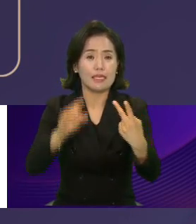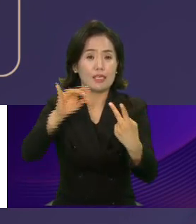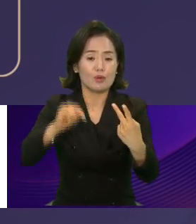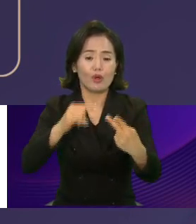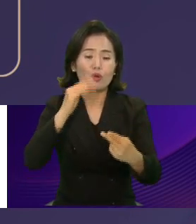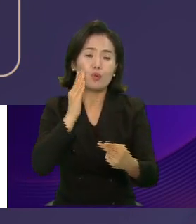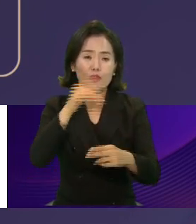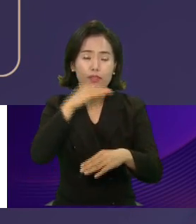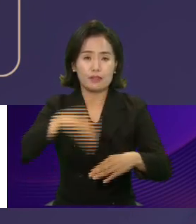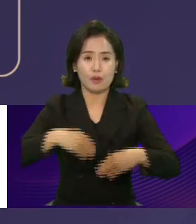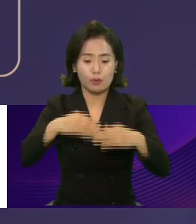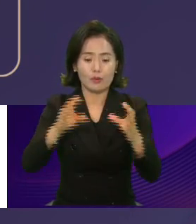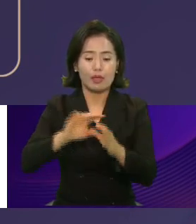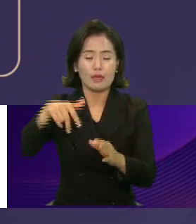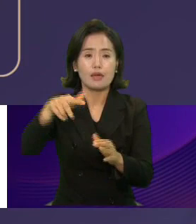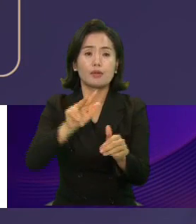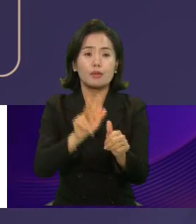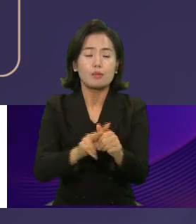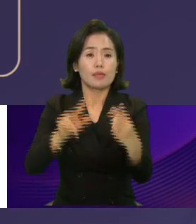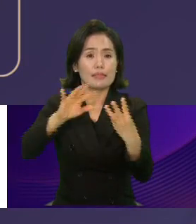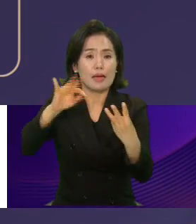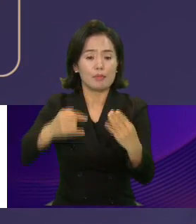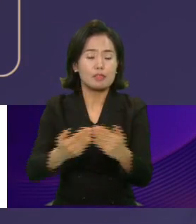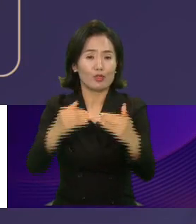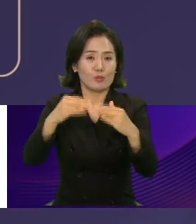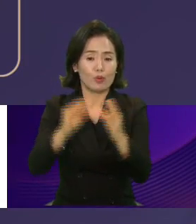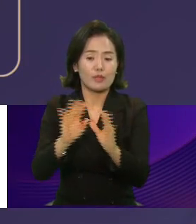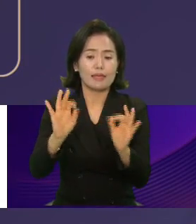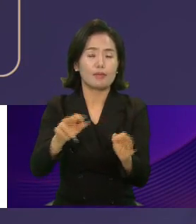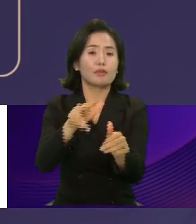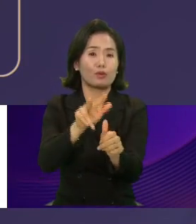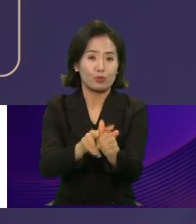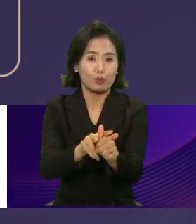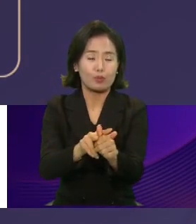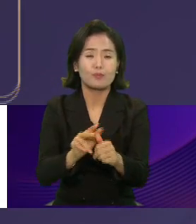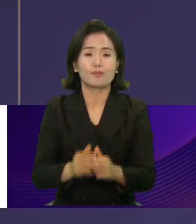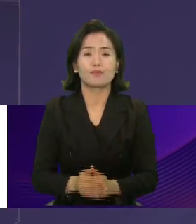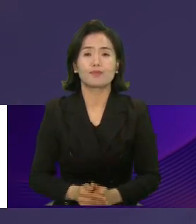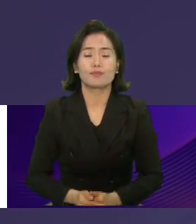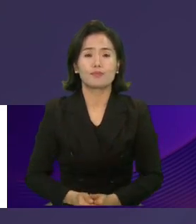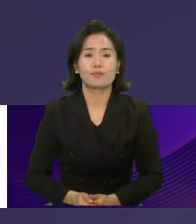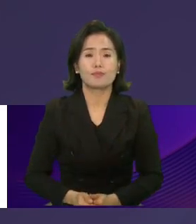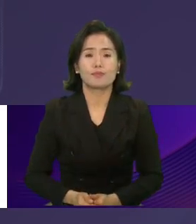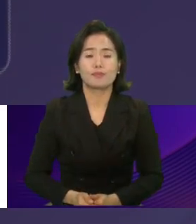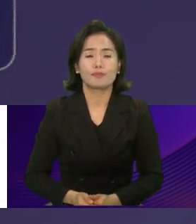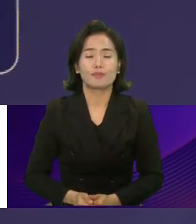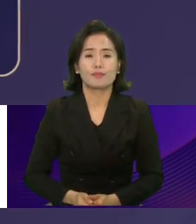2위는 녹색정의당 강은미 후보, 3위는 진보당 김혜정 후보입니다.